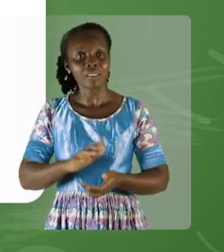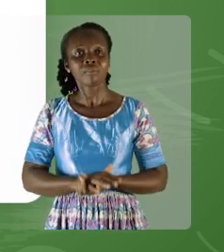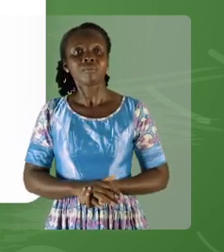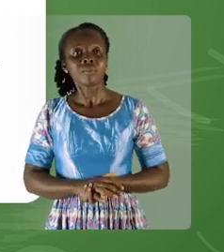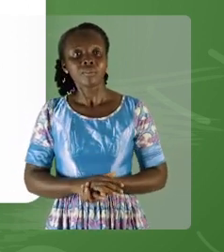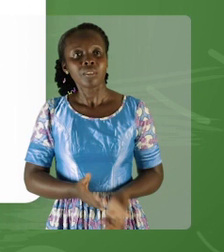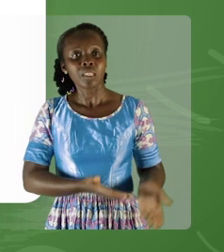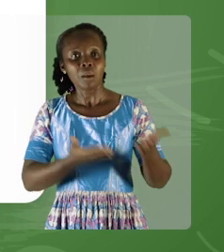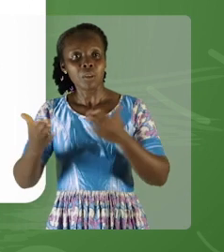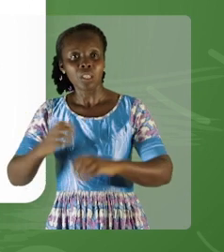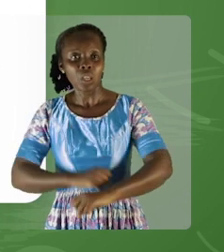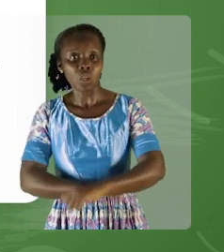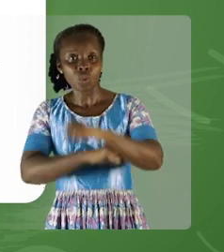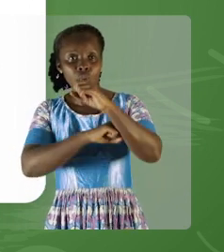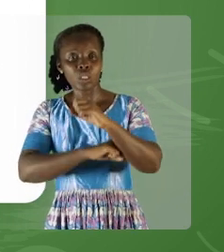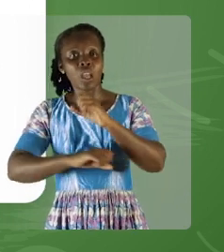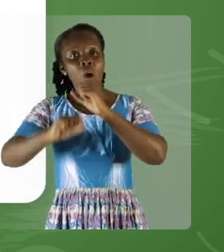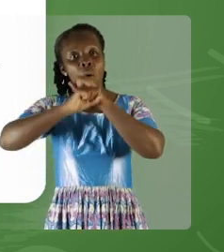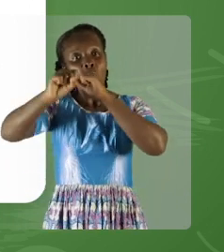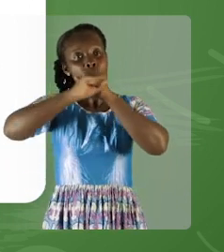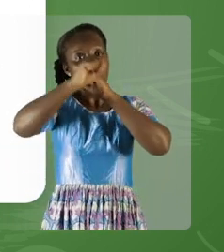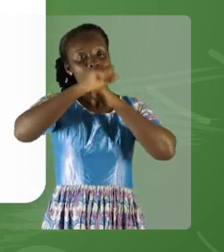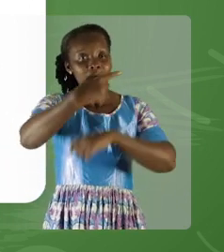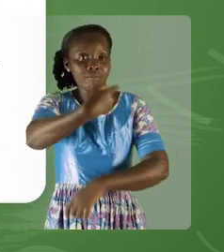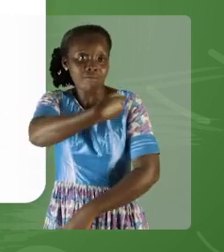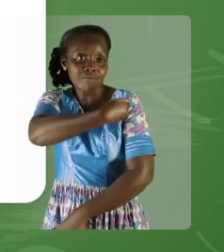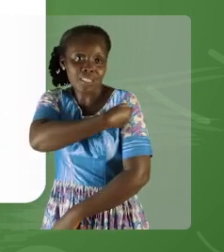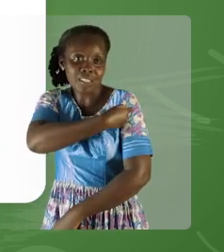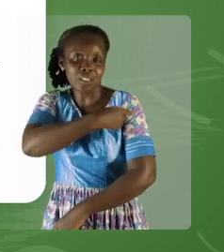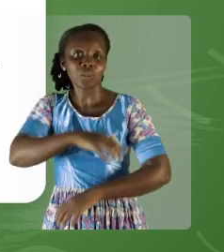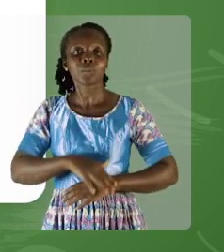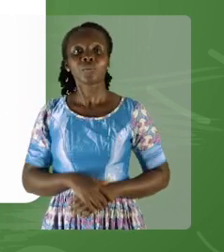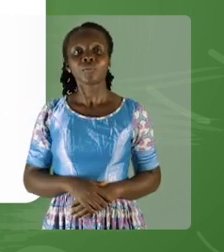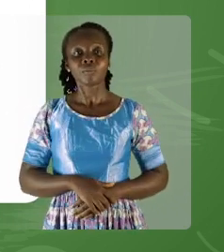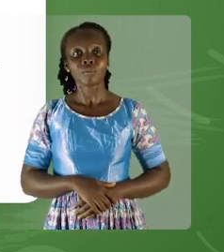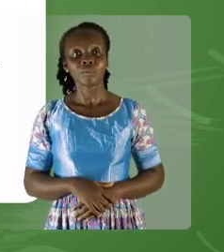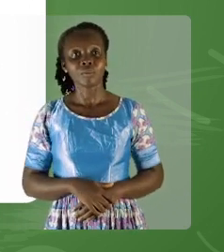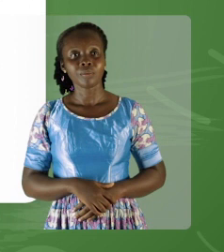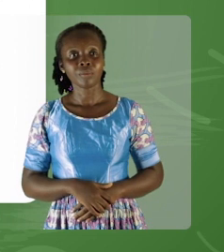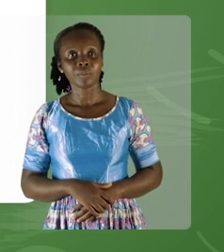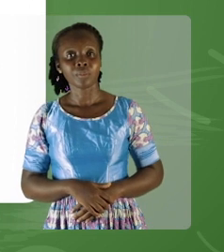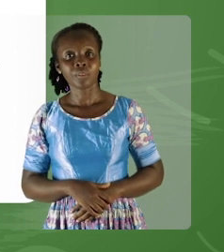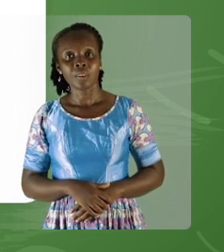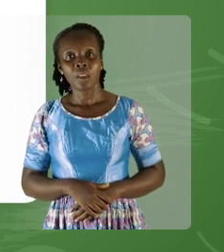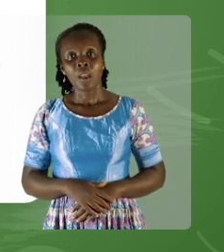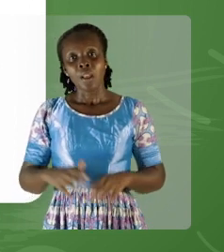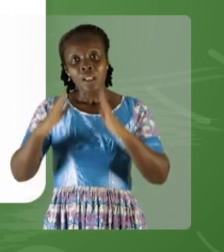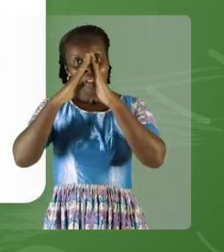permet d'apporter un appui aux campagnes de vaccination.